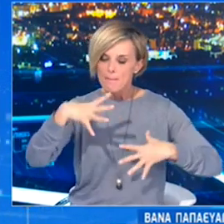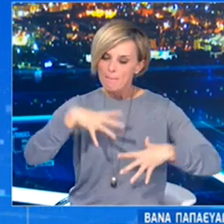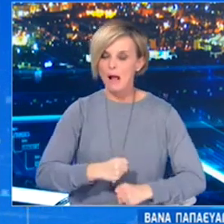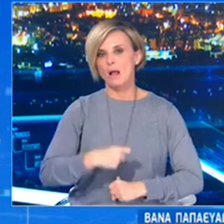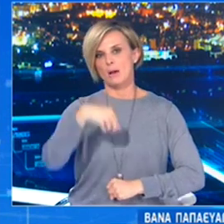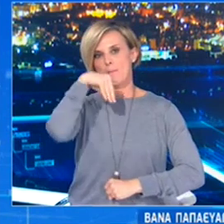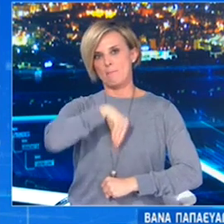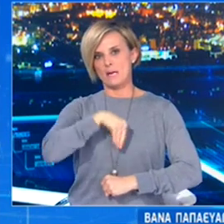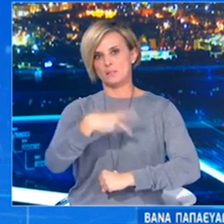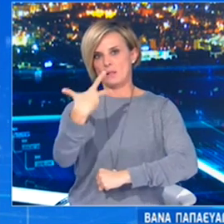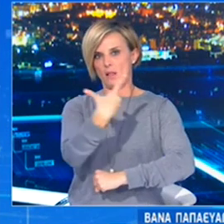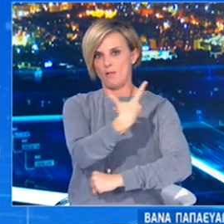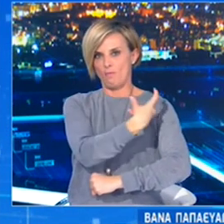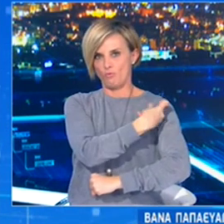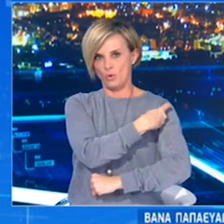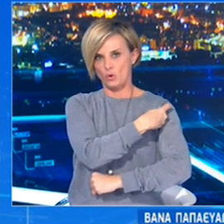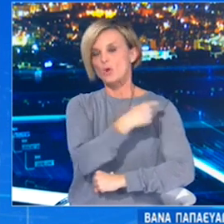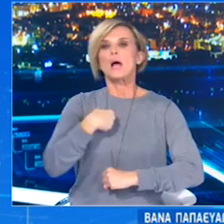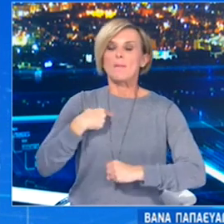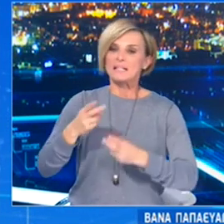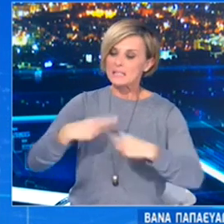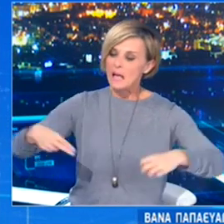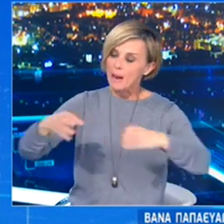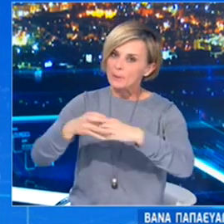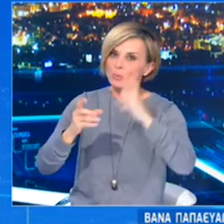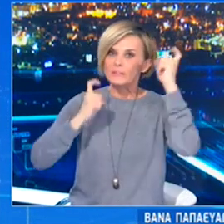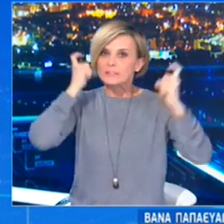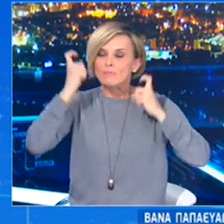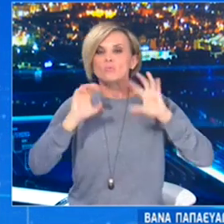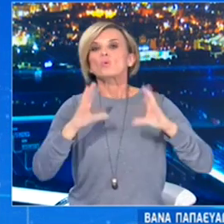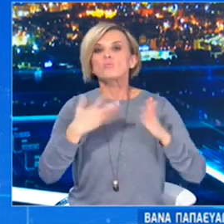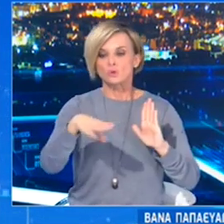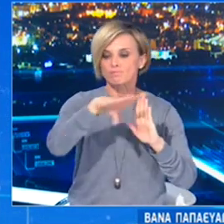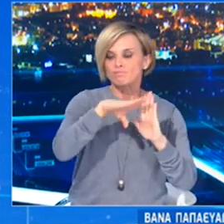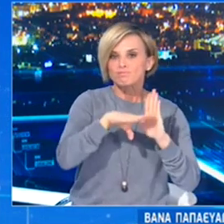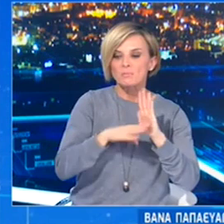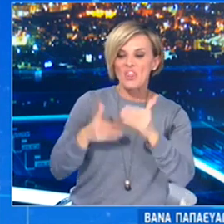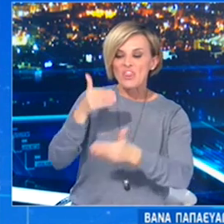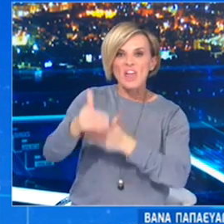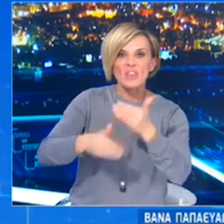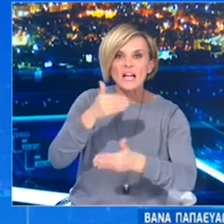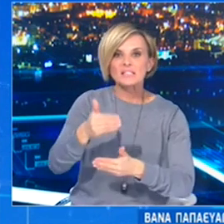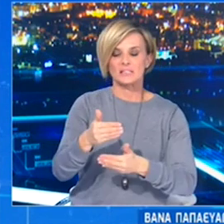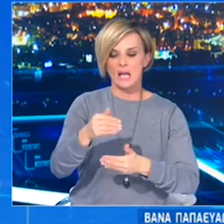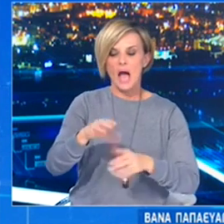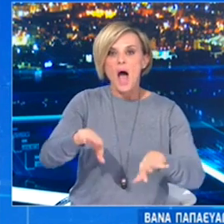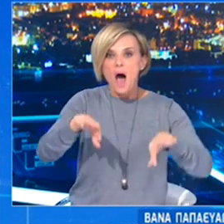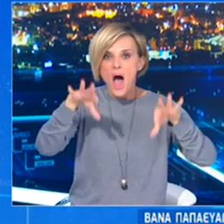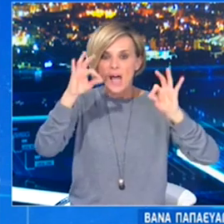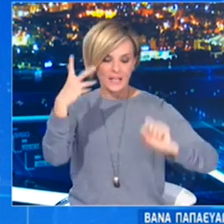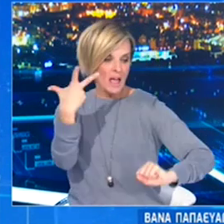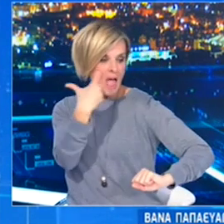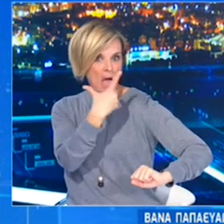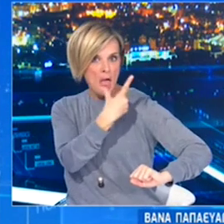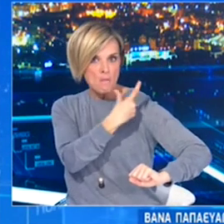την εβδομάδα προκειμένου να εισηγηθούμε το πρόγραμμα του εμβολιασμού. Τα βασικά κριτήρια της επιλογής των ομάδων πληθασμού που θα